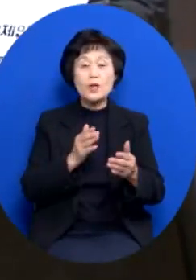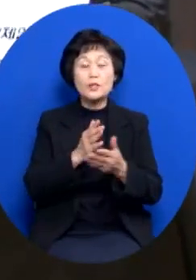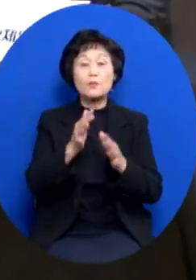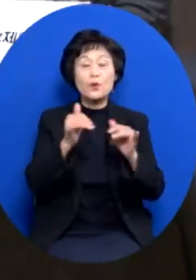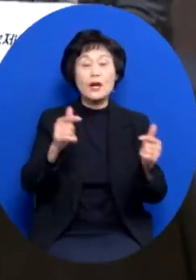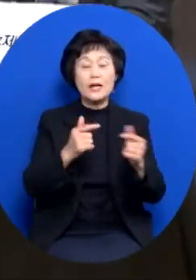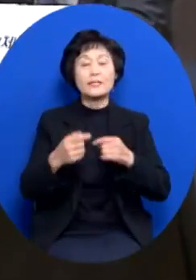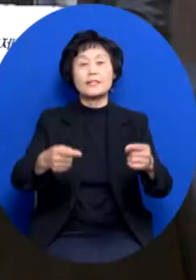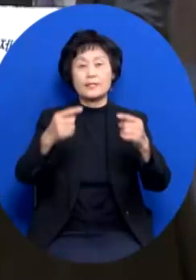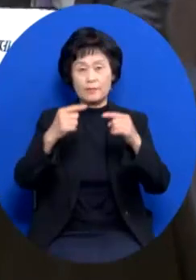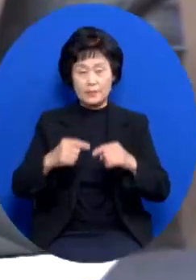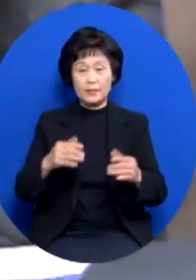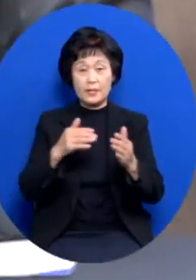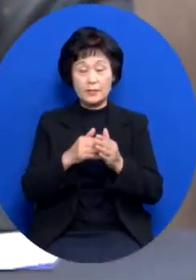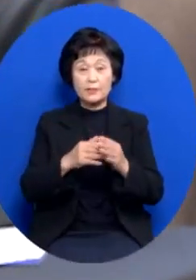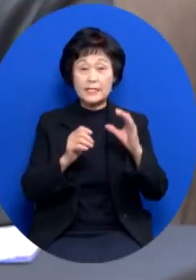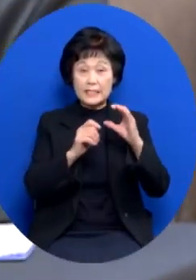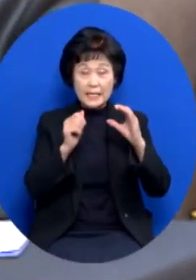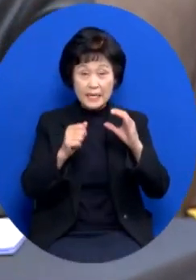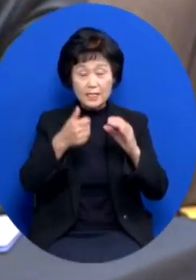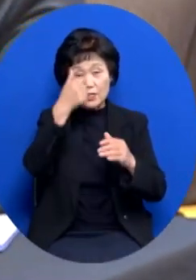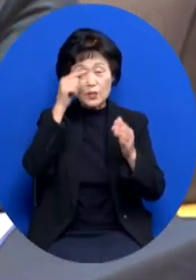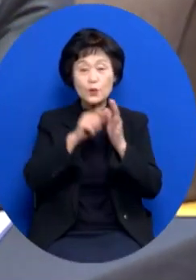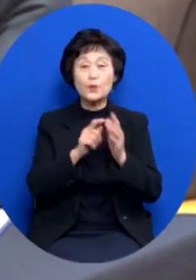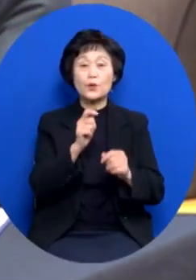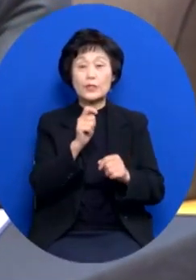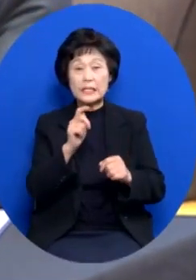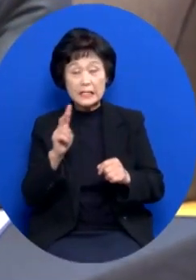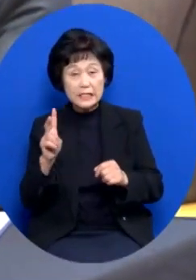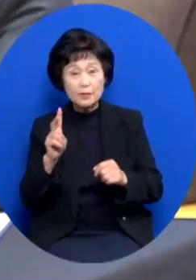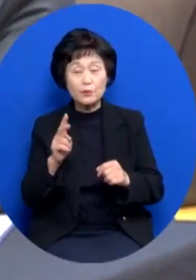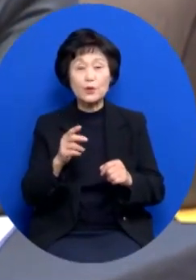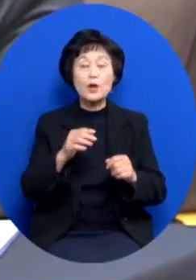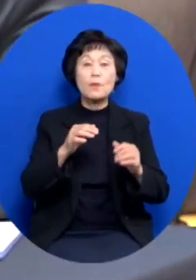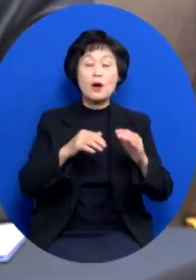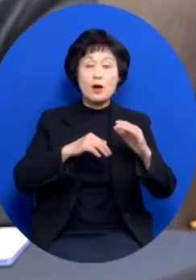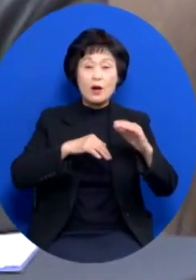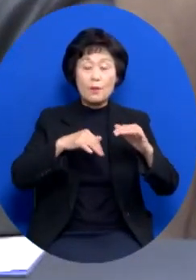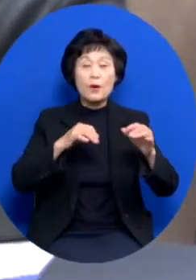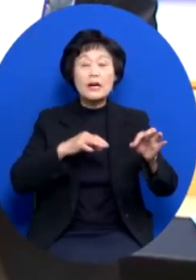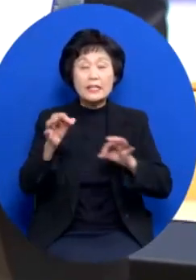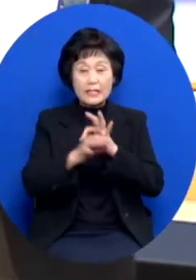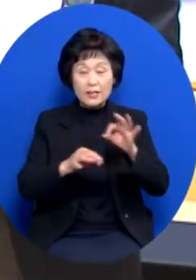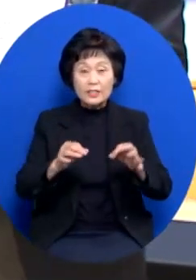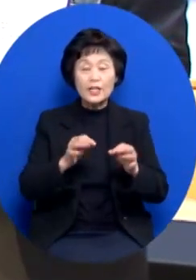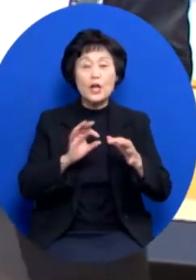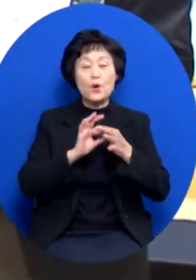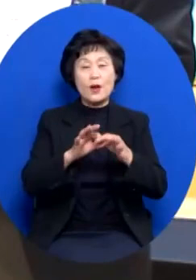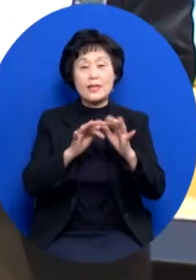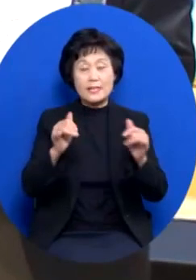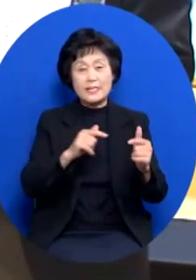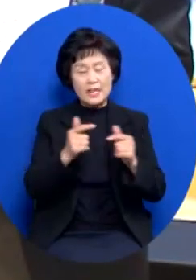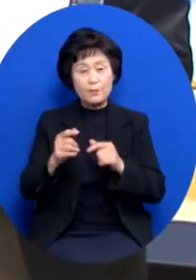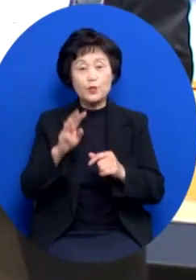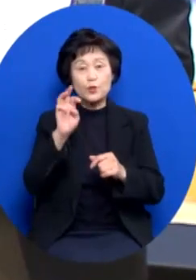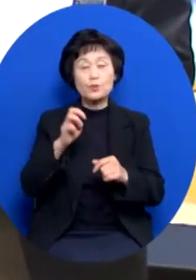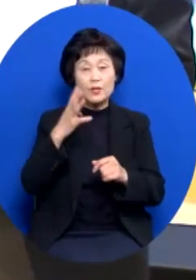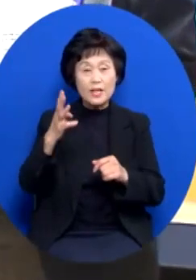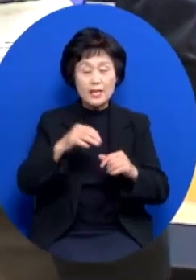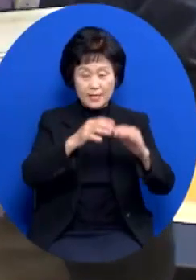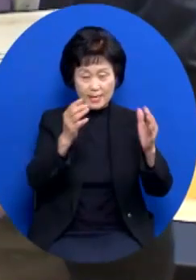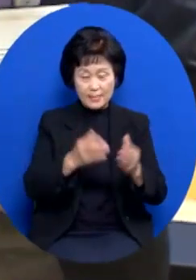가운데 CTS 기독교TV, 포스코그룹, 전경련, 한양대 등 24개 단체와